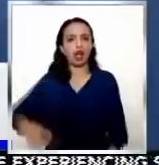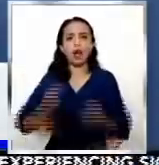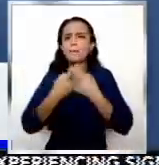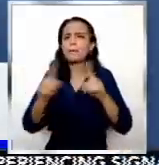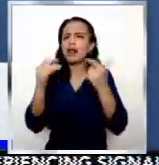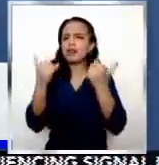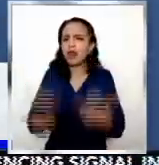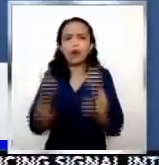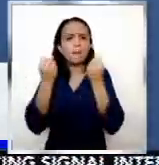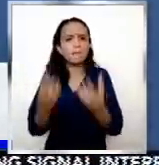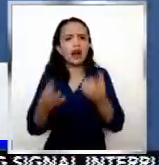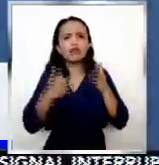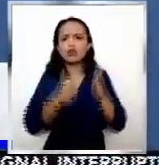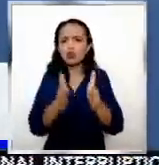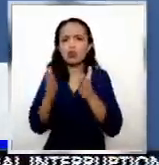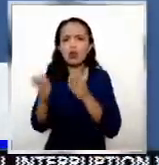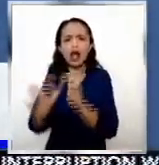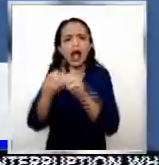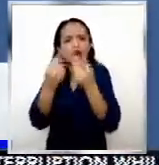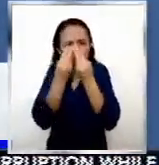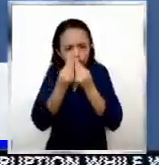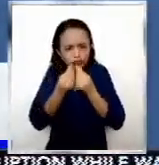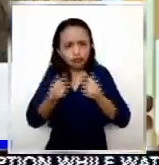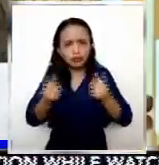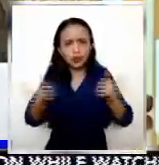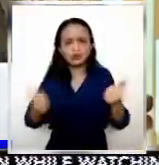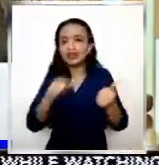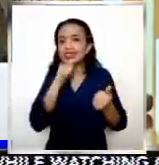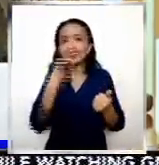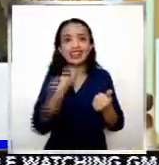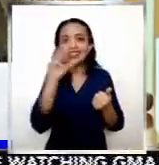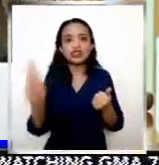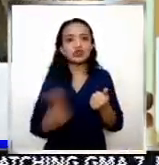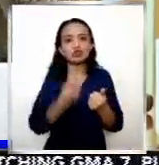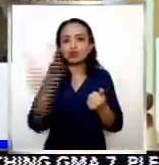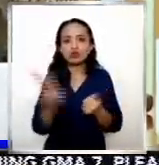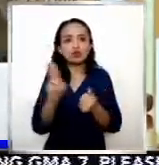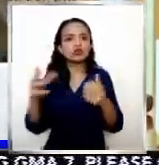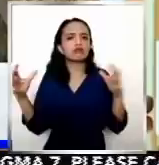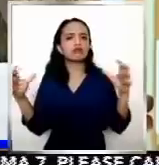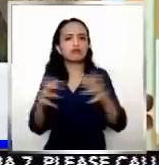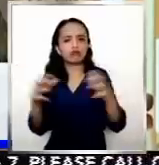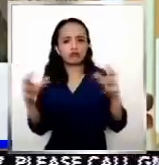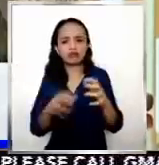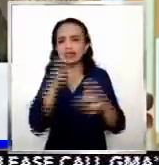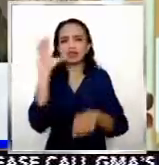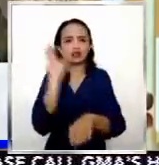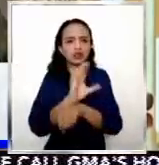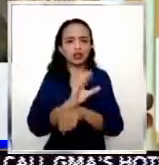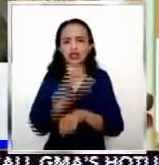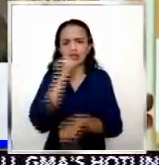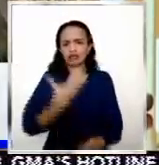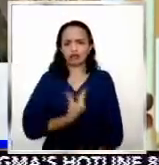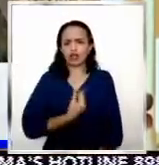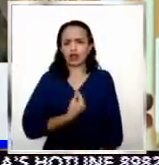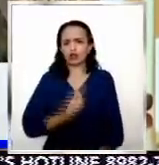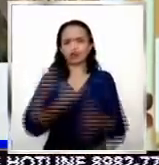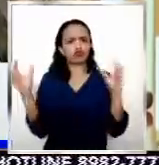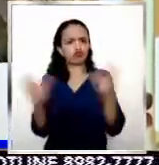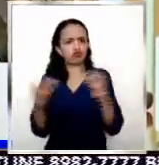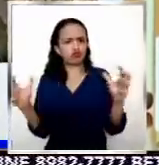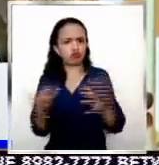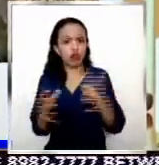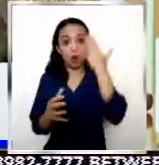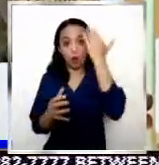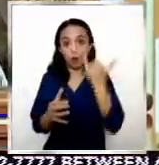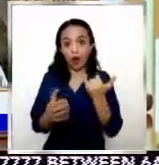para ayusin ang gusot ng hindi gumagamit ng dahas. Hindi dapat tayo matatakot sa giyera. Lalo na't ang ginagawa natin ay